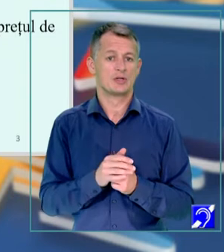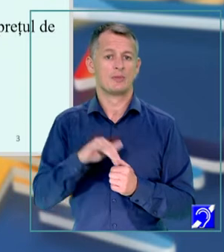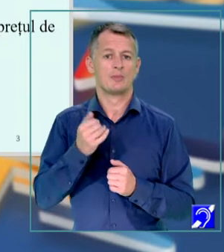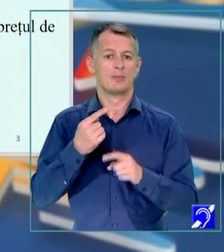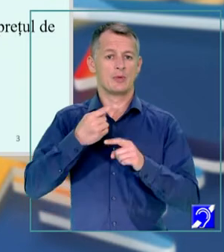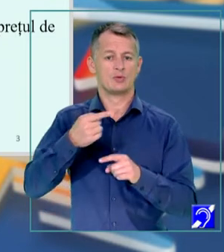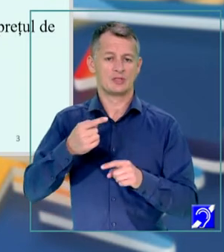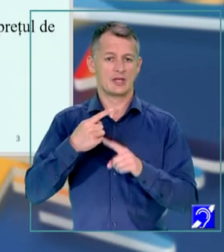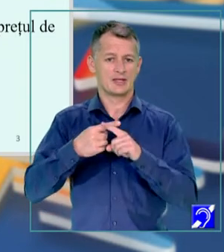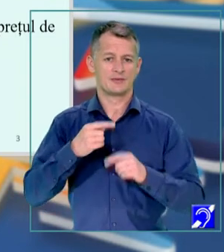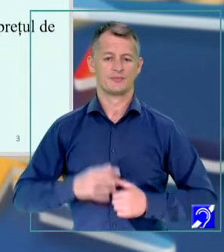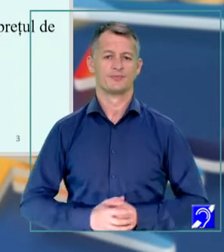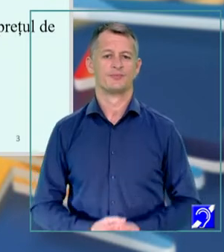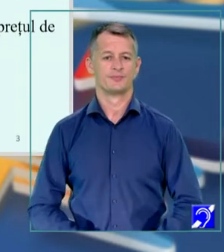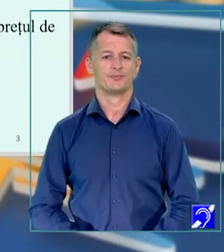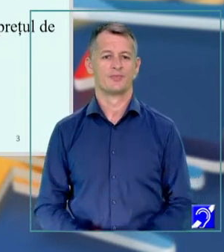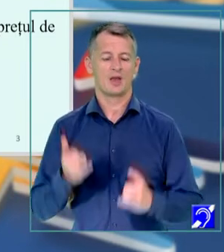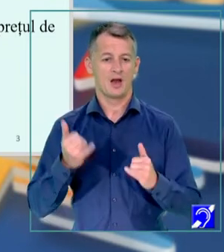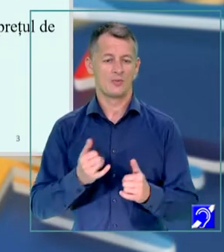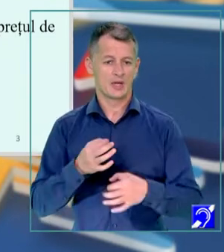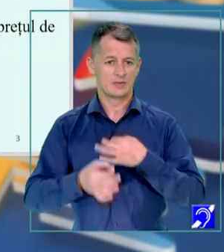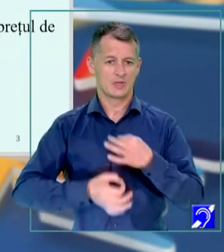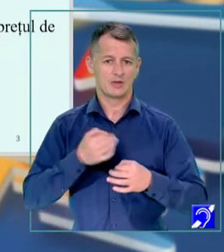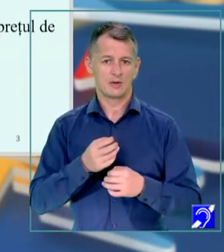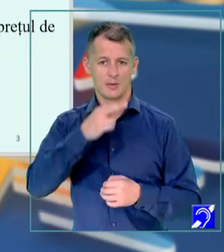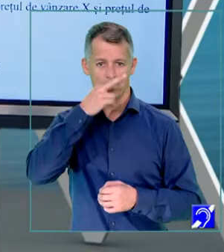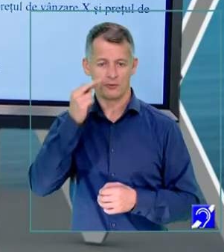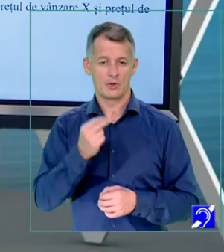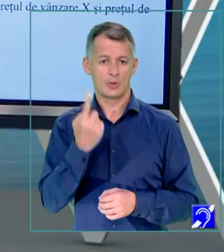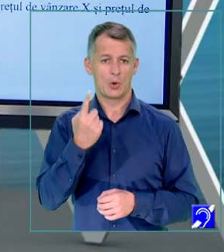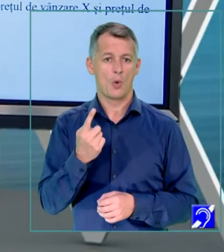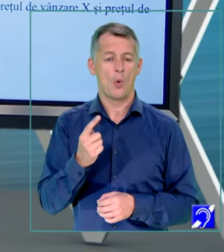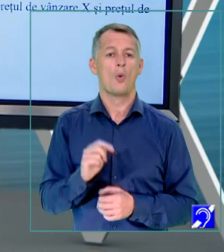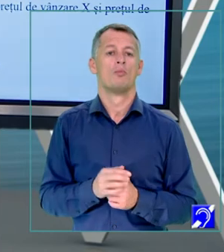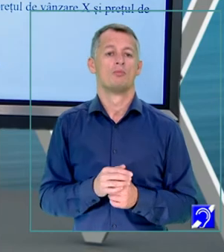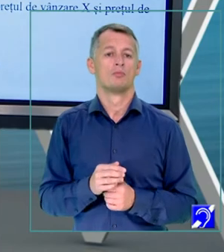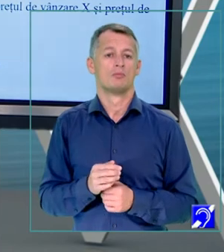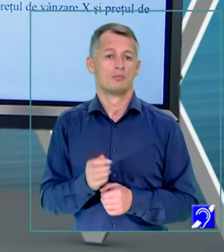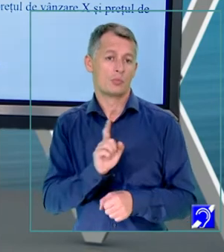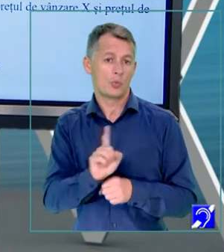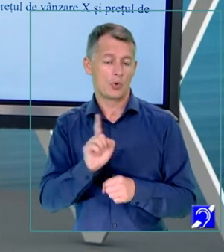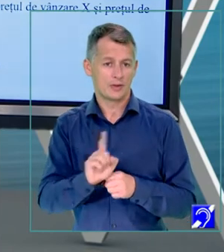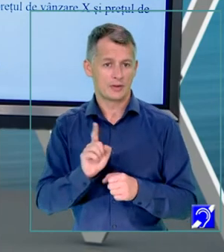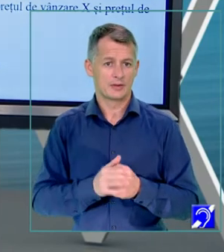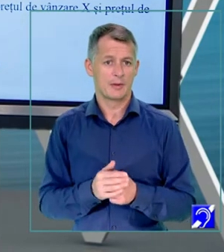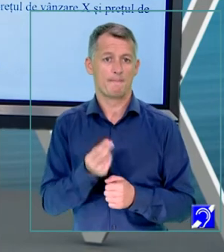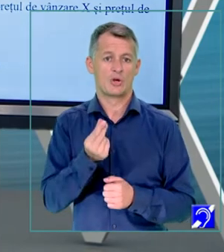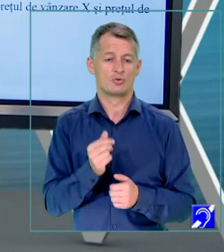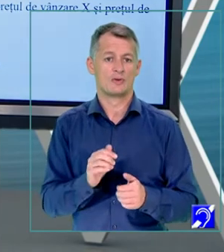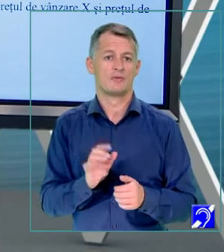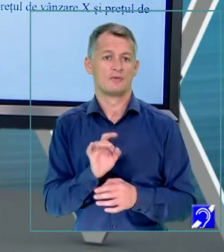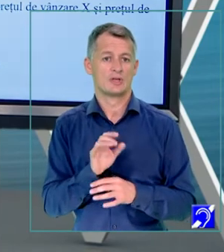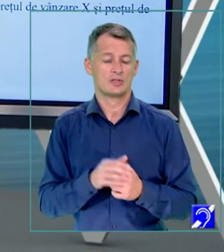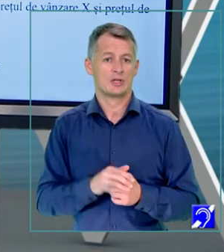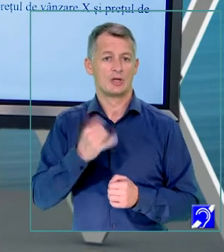variabila x acum exprimăm profitul pe bucată sau pe radio ca diferenta intre prețul de vânzare și prețul de cost